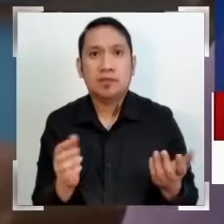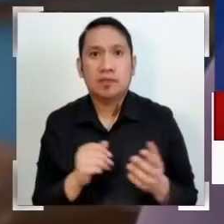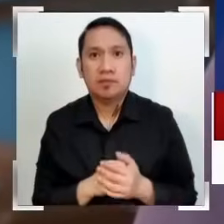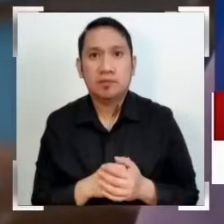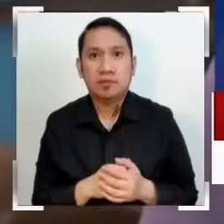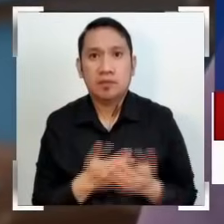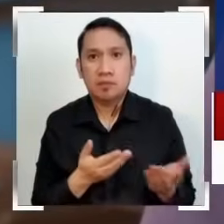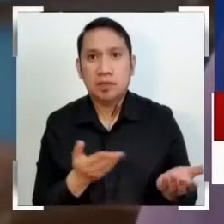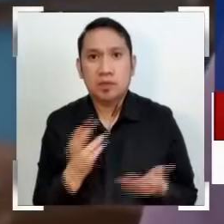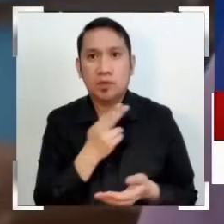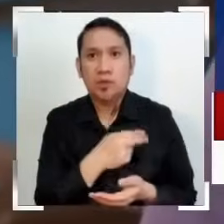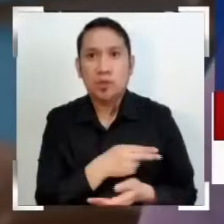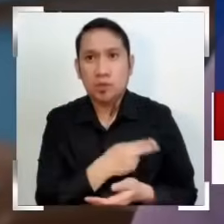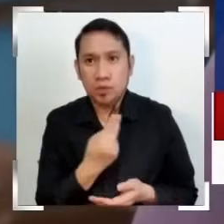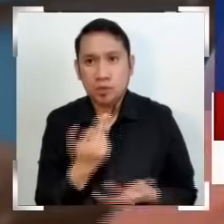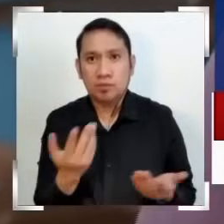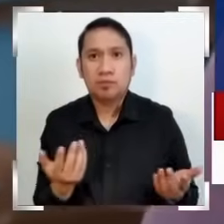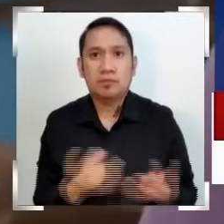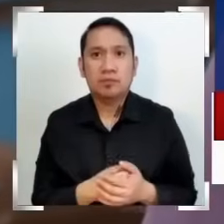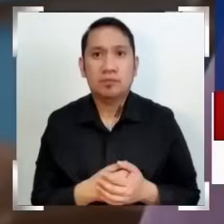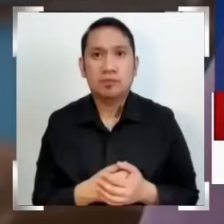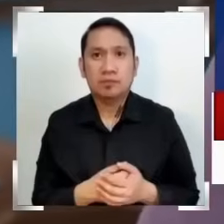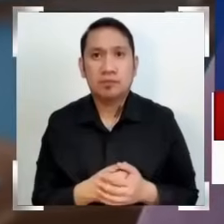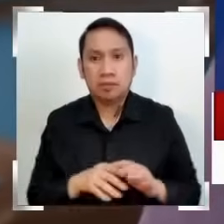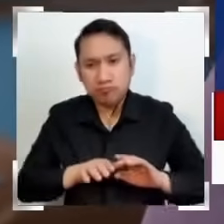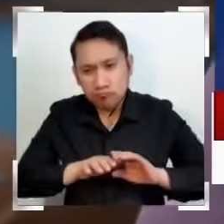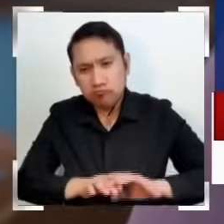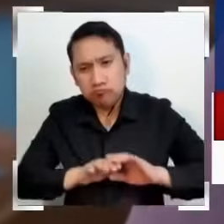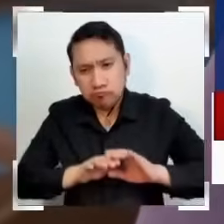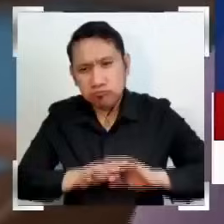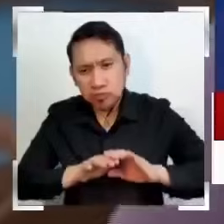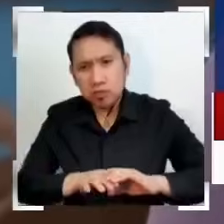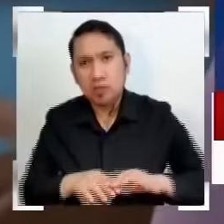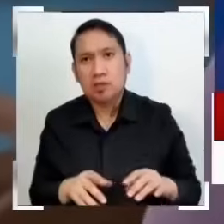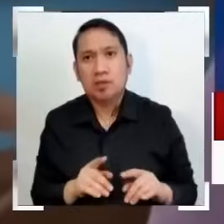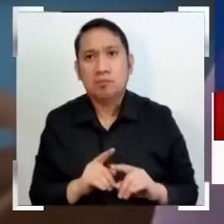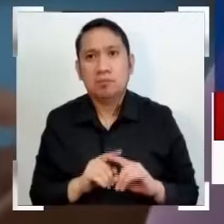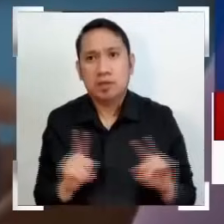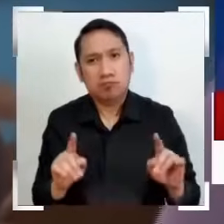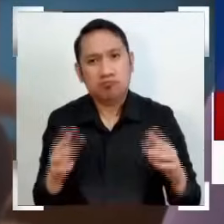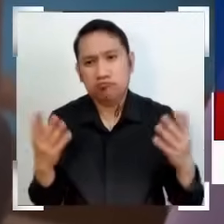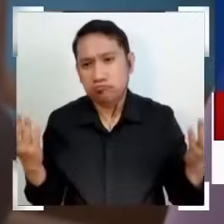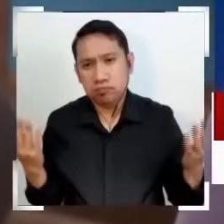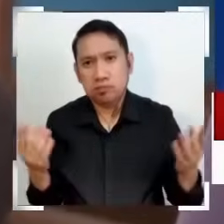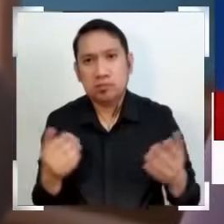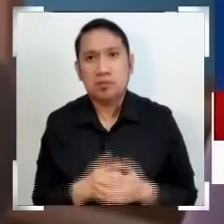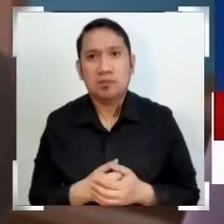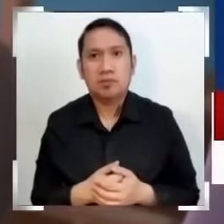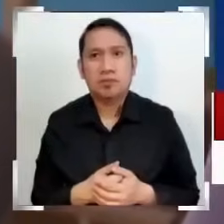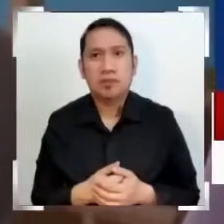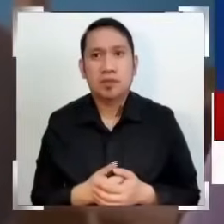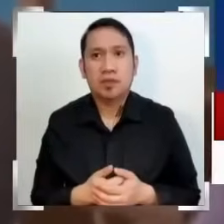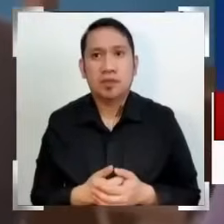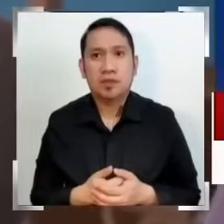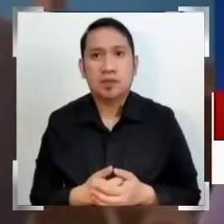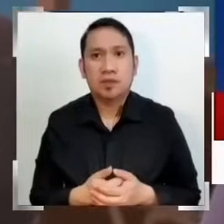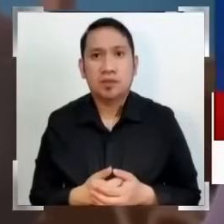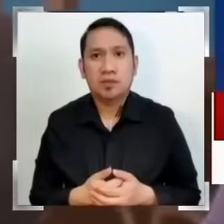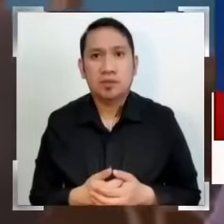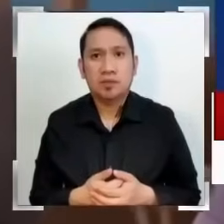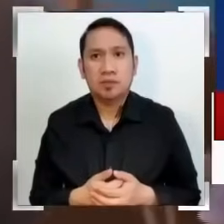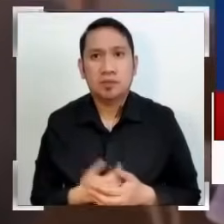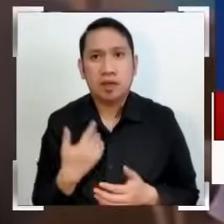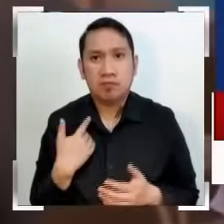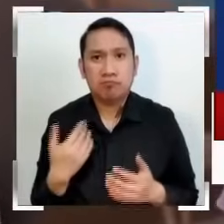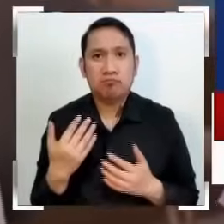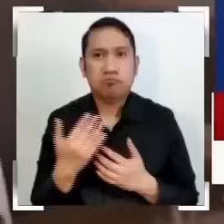niya. Sige lang pap niya, tirahan o tambal, mura na dibalik siya o petik. Mato na,